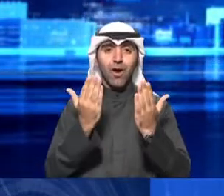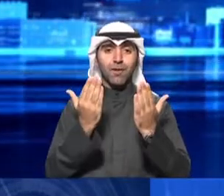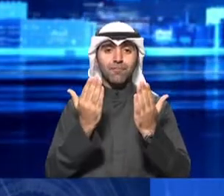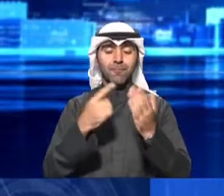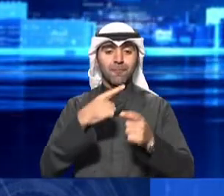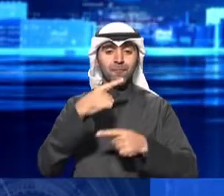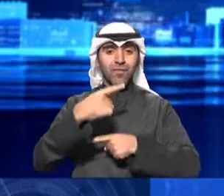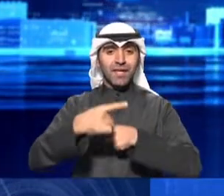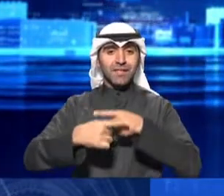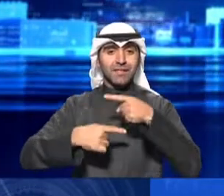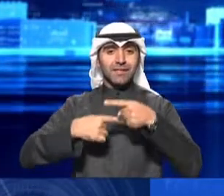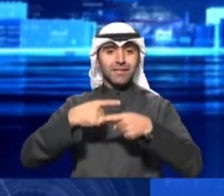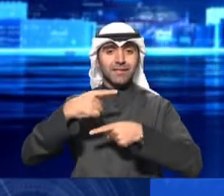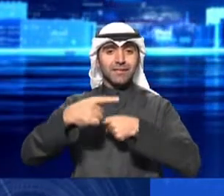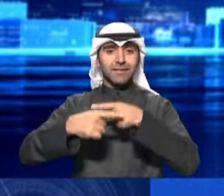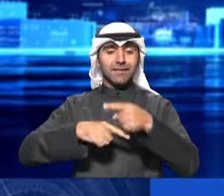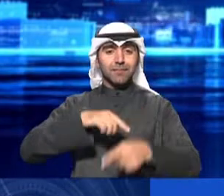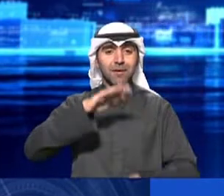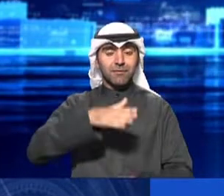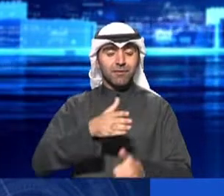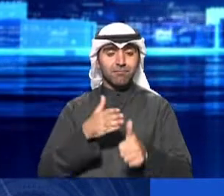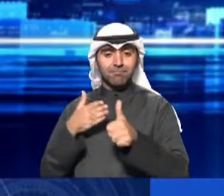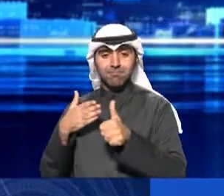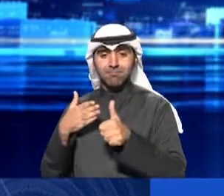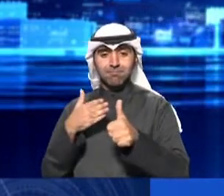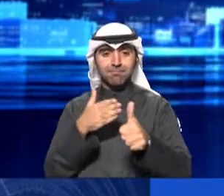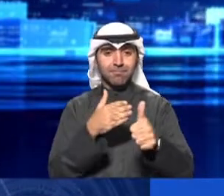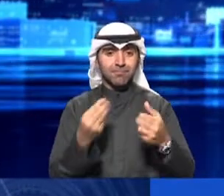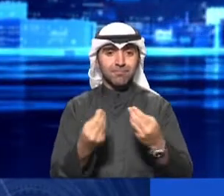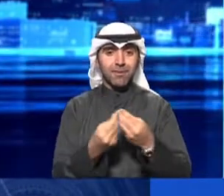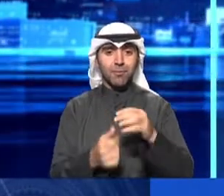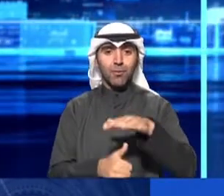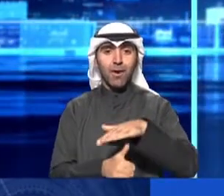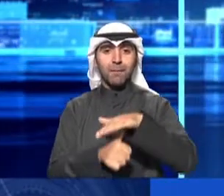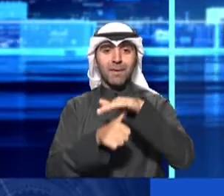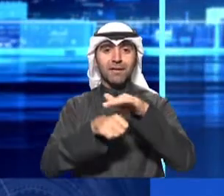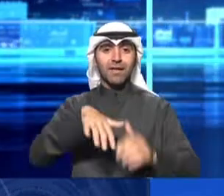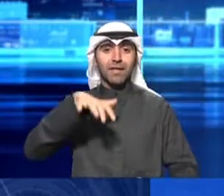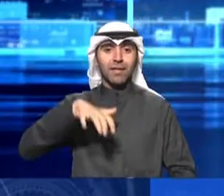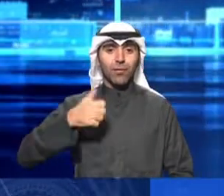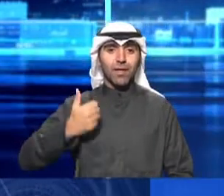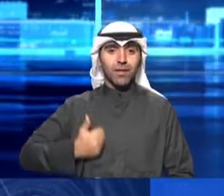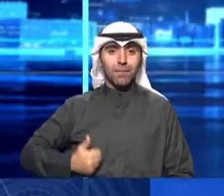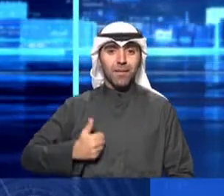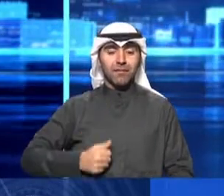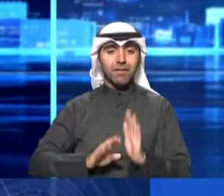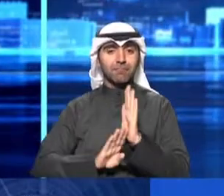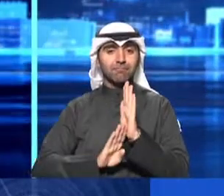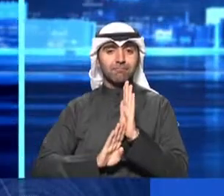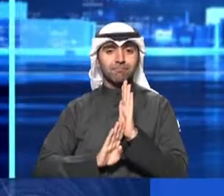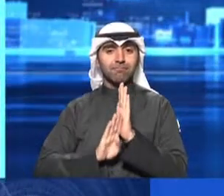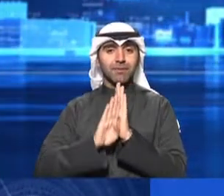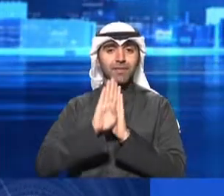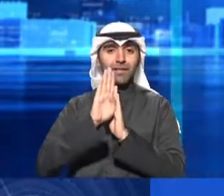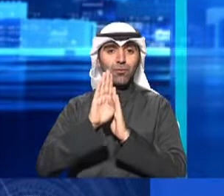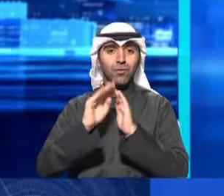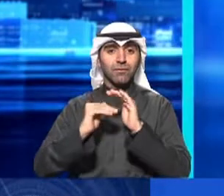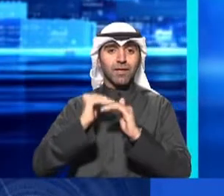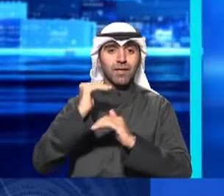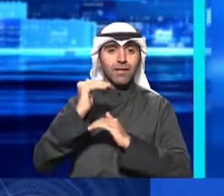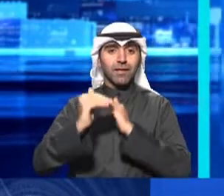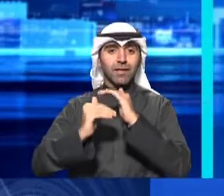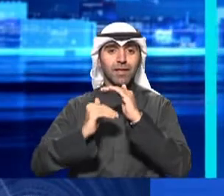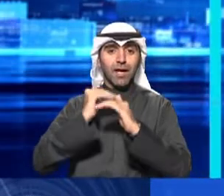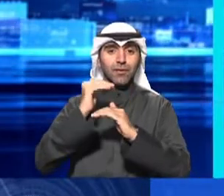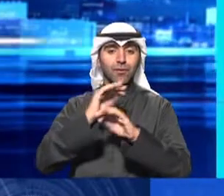الطموح في ظل عهده الميمون وبصورة عززت من المكانة المرموقة للبلد الشقيق،